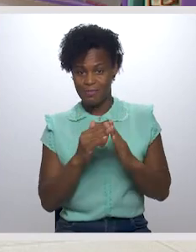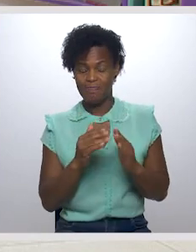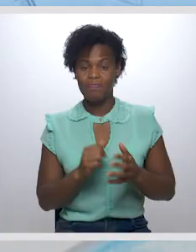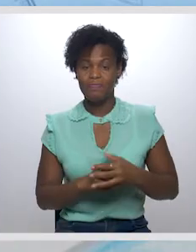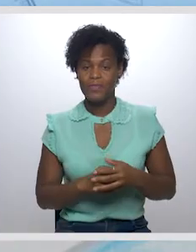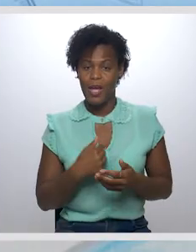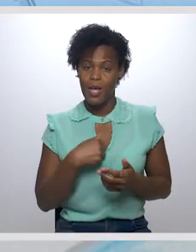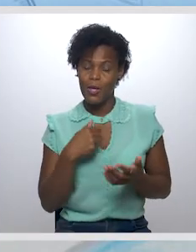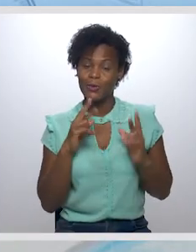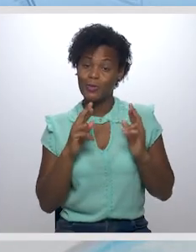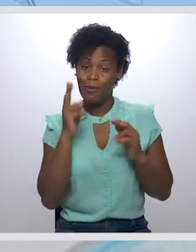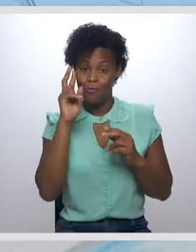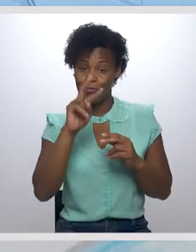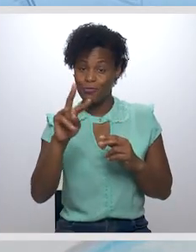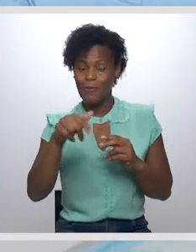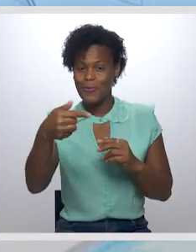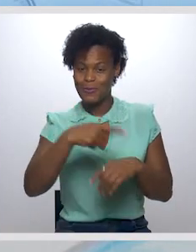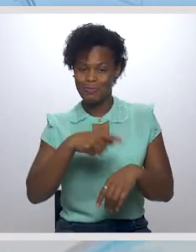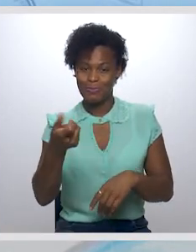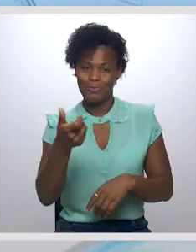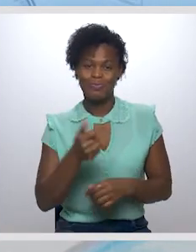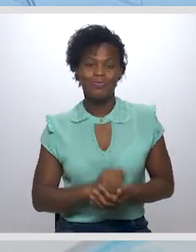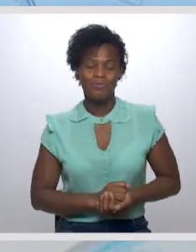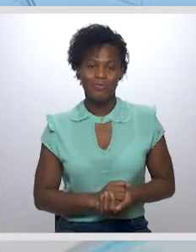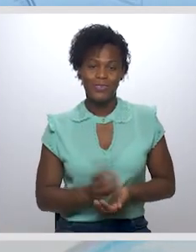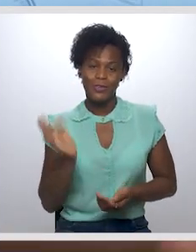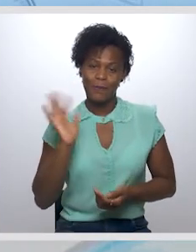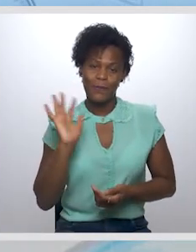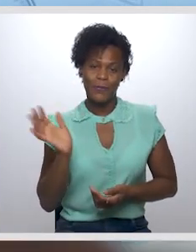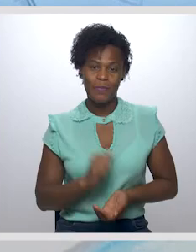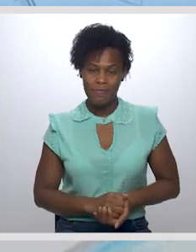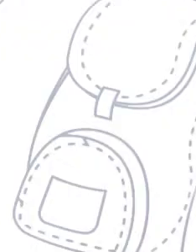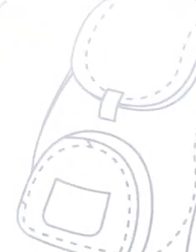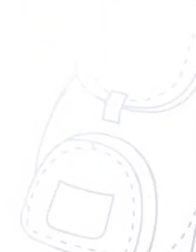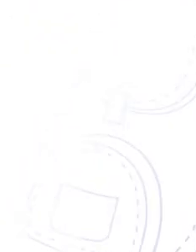e Estudar em Casa. J'espère vous voir bientôt. Au revoir.